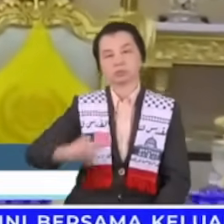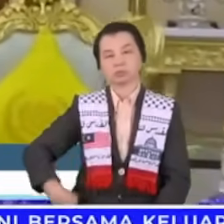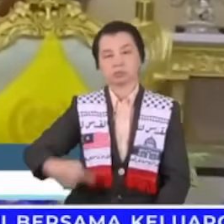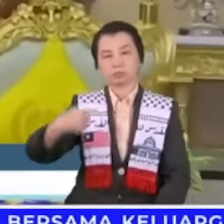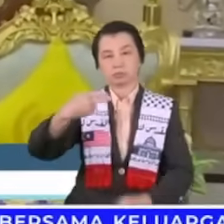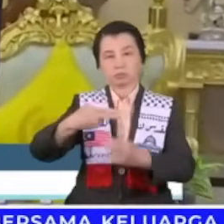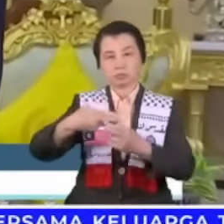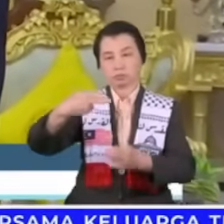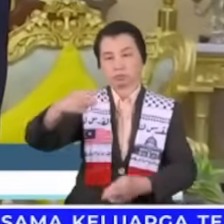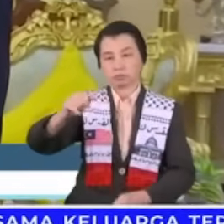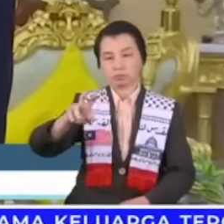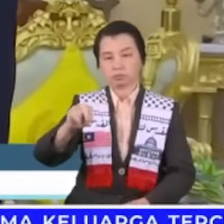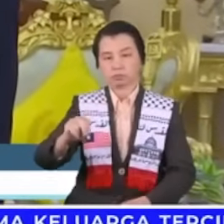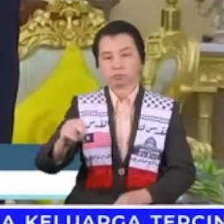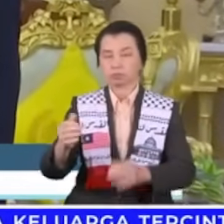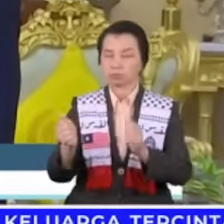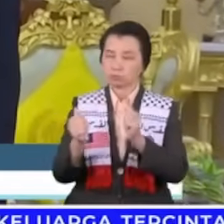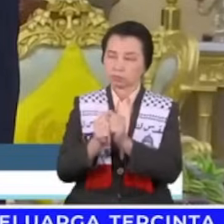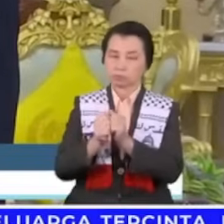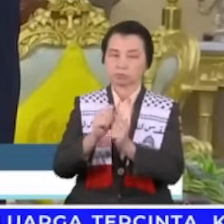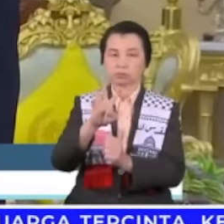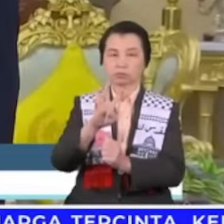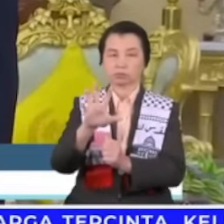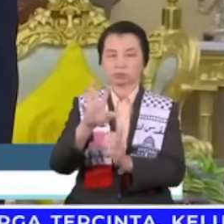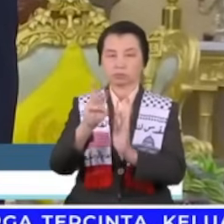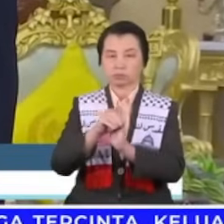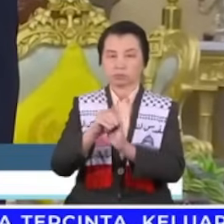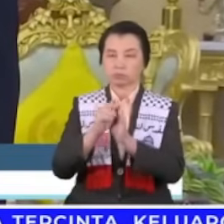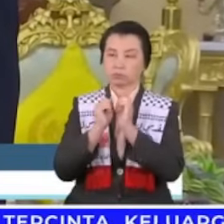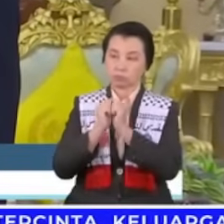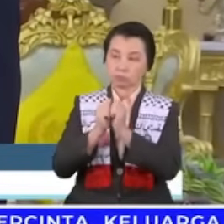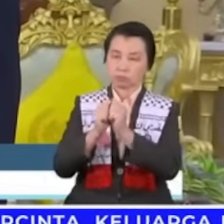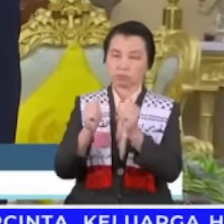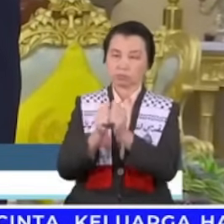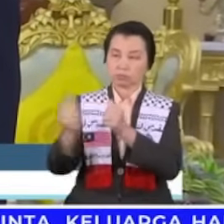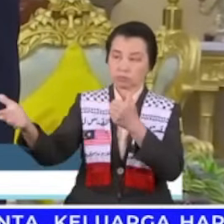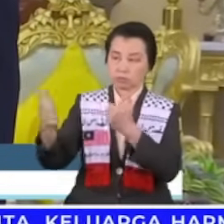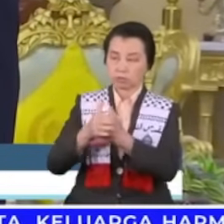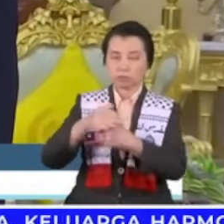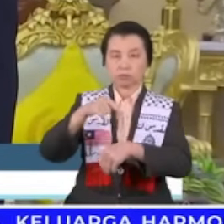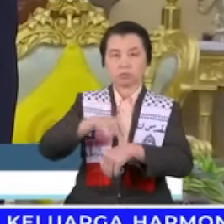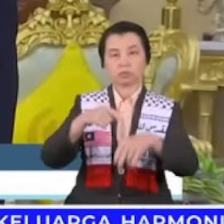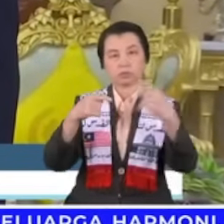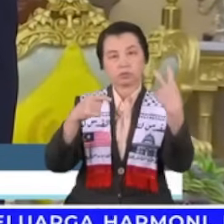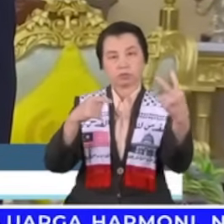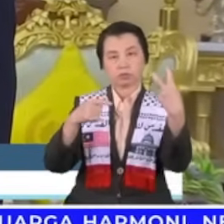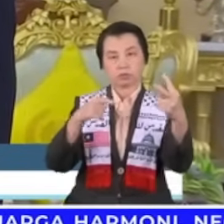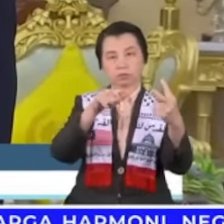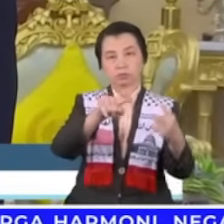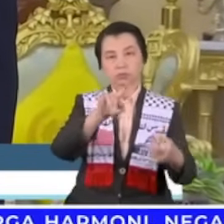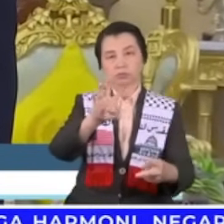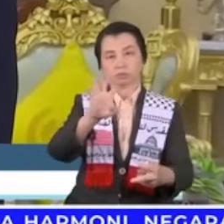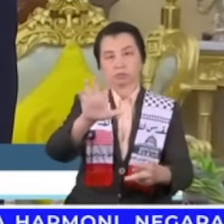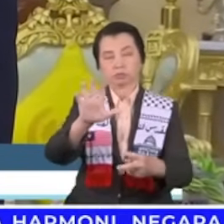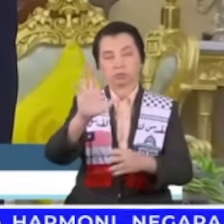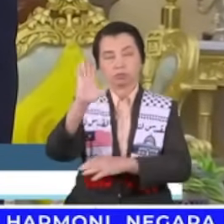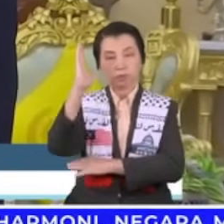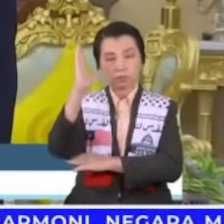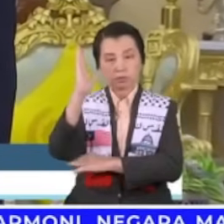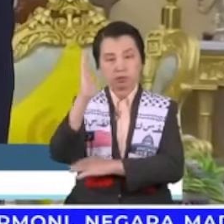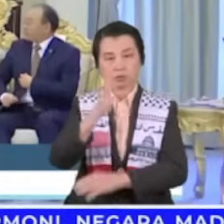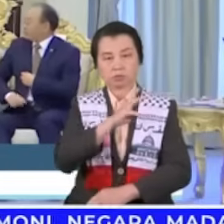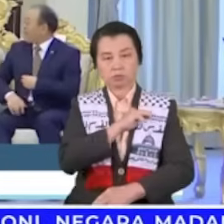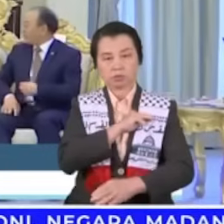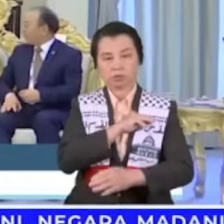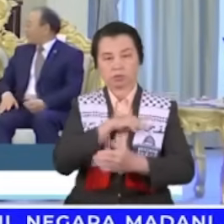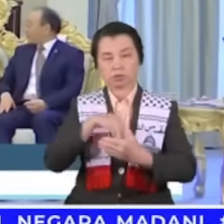serta meluangkan masa hampir 45 minit bersama sama Hanan yang tiba bersama delegasi pada 1245 tengah hari turut hadir menteri luar